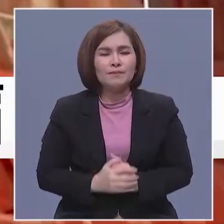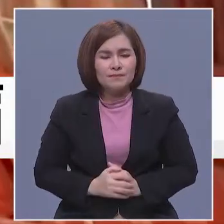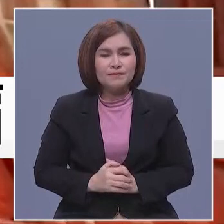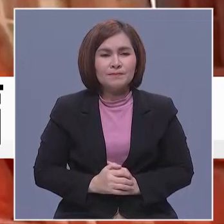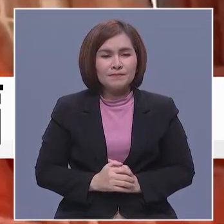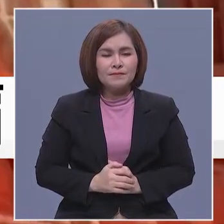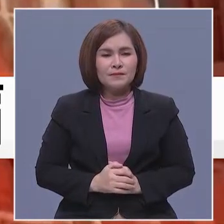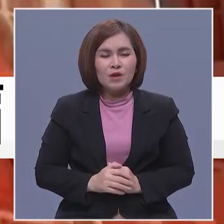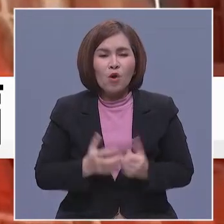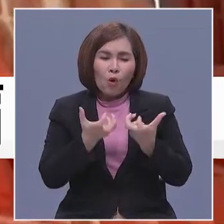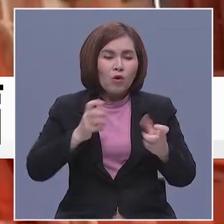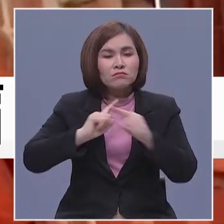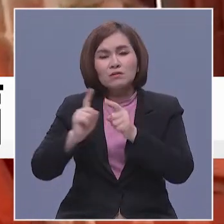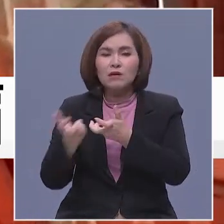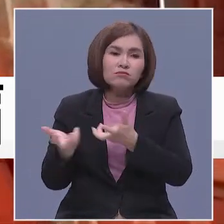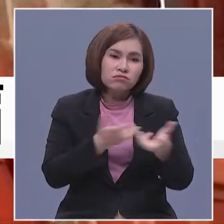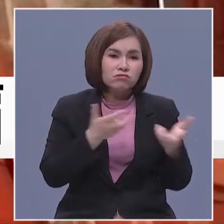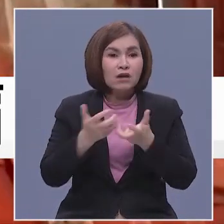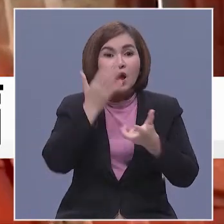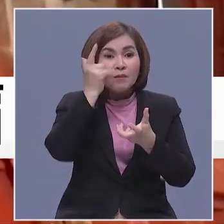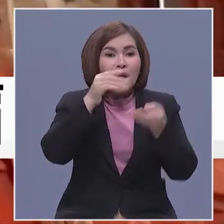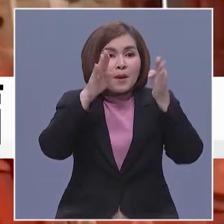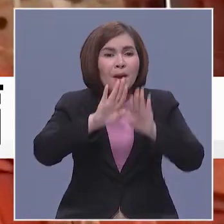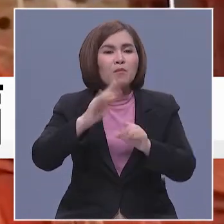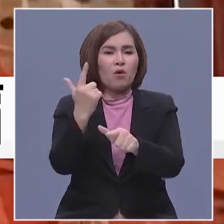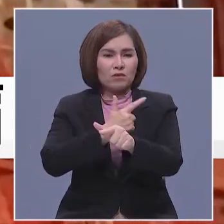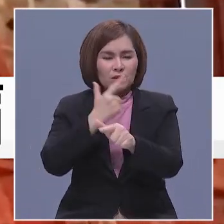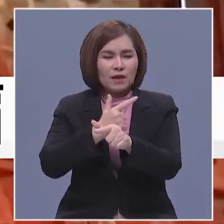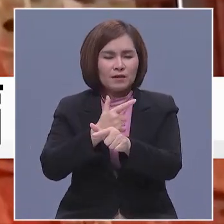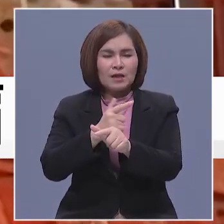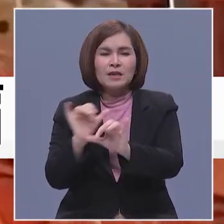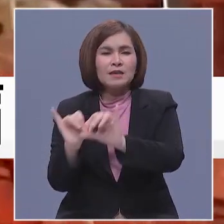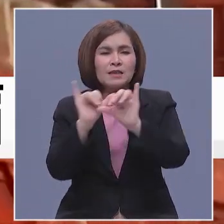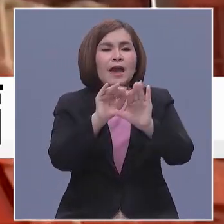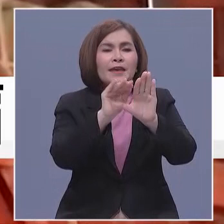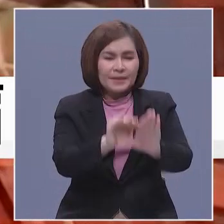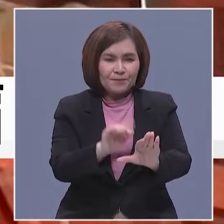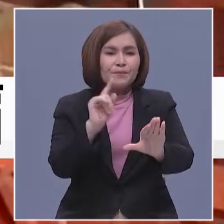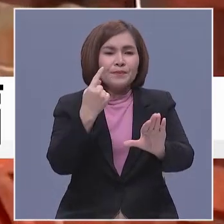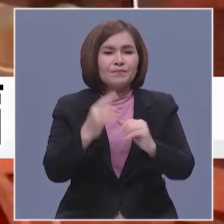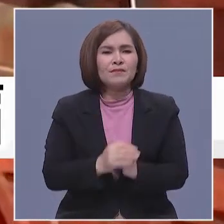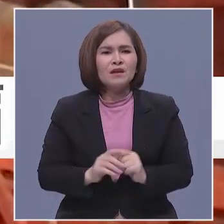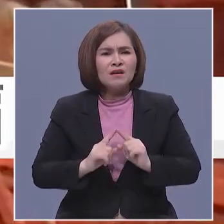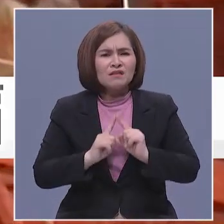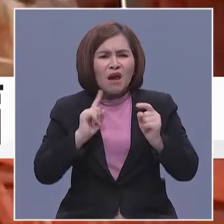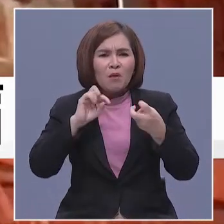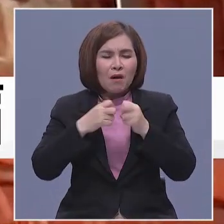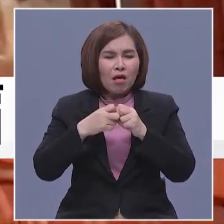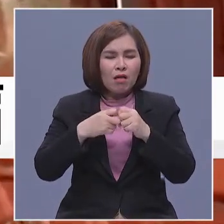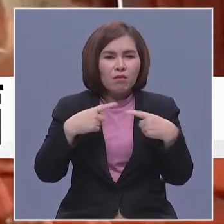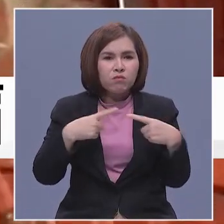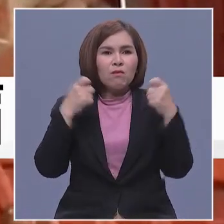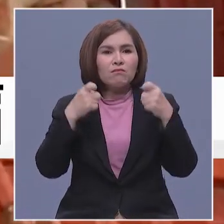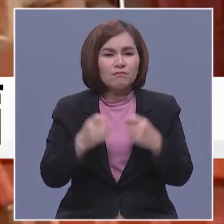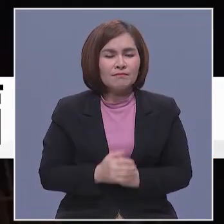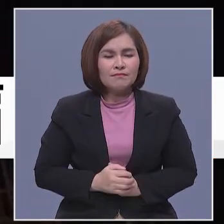ของซึ่งเป็นช่วงที่คนงานจะทำการถอดแบบเหล็กเพื่อจะย้ายไปยังพื้นที่กองเก็บนะคะแต่ว่ามีความผิดพลาดเกิดขึ้นของผู้รับเ